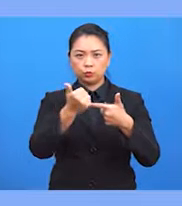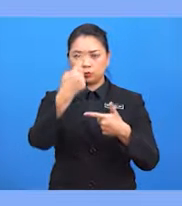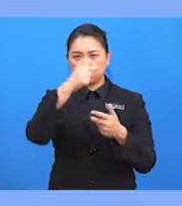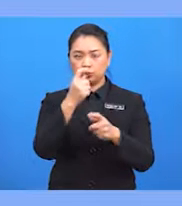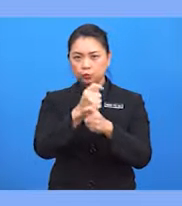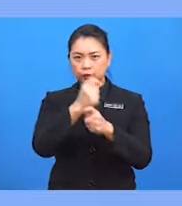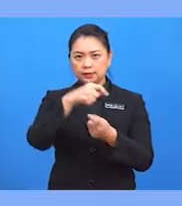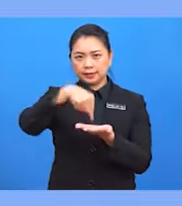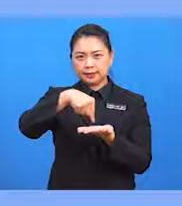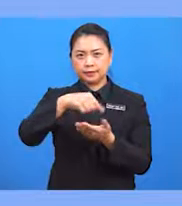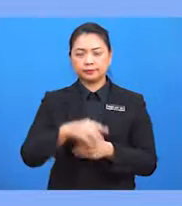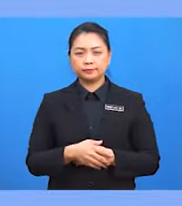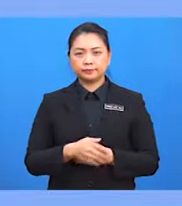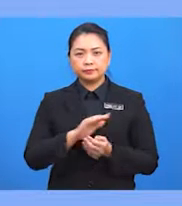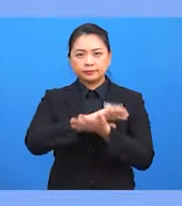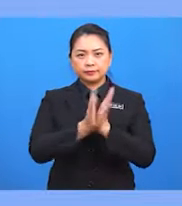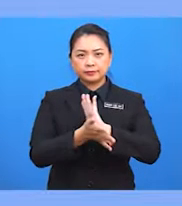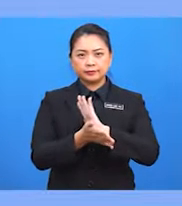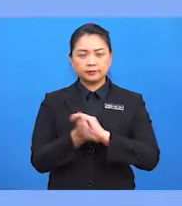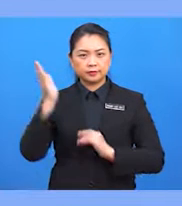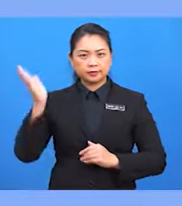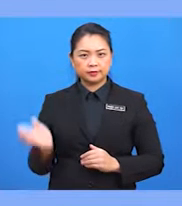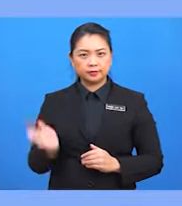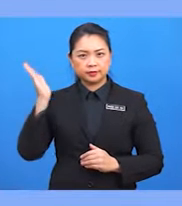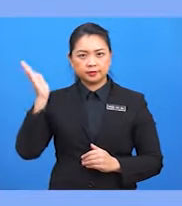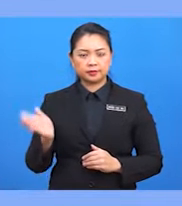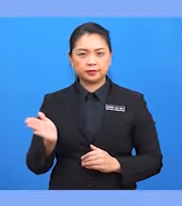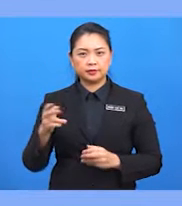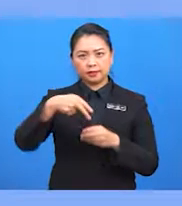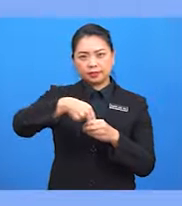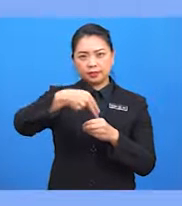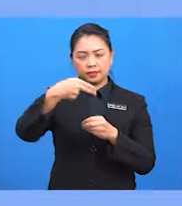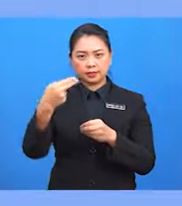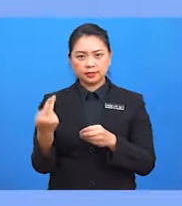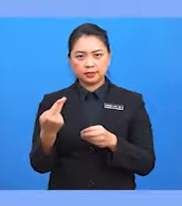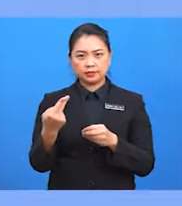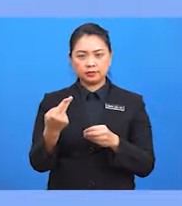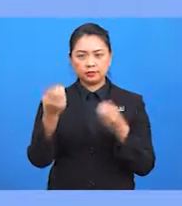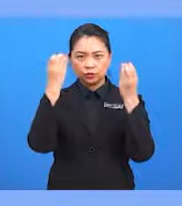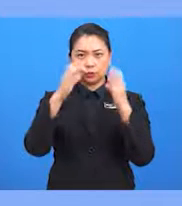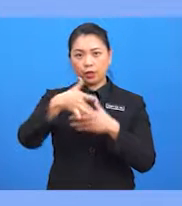ini. Maka, inilah hasil permurnian lakaran awal saya tersebut.